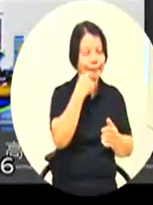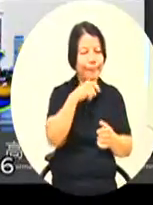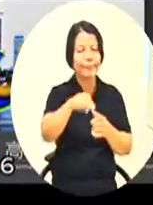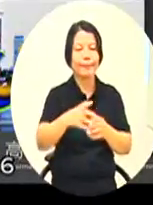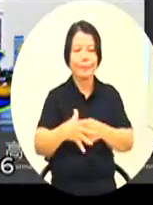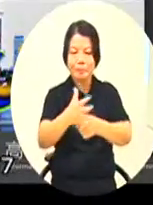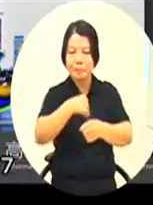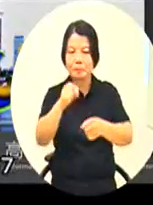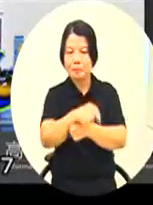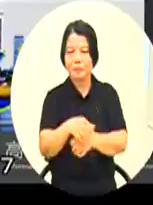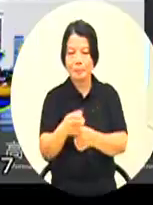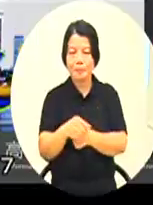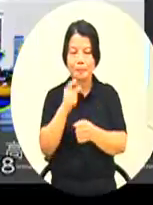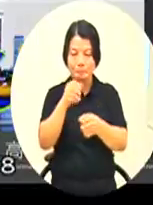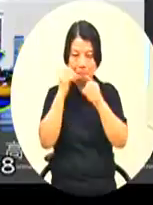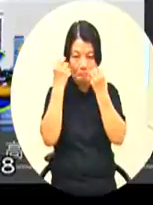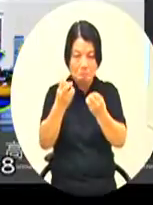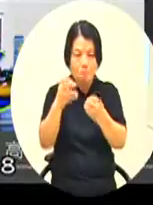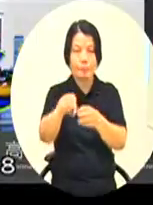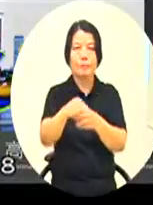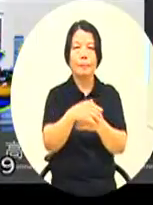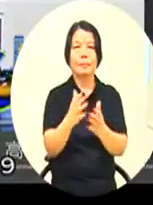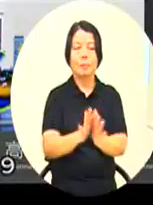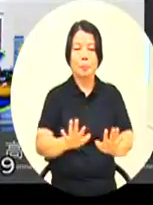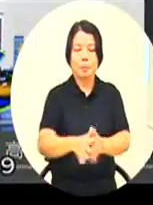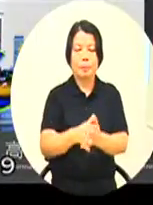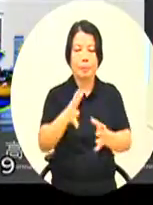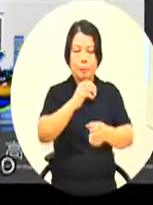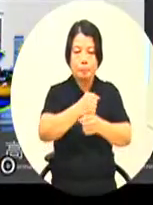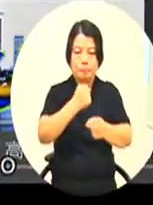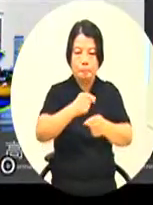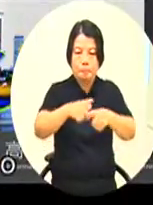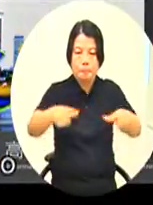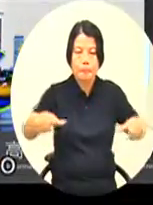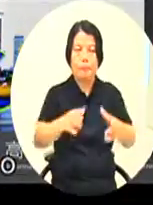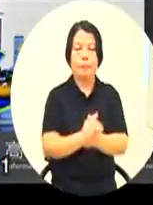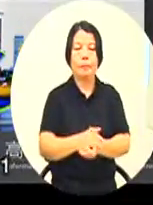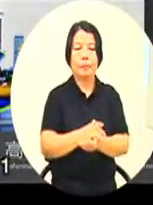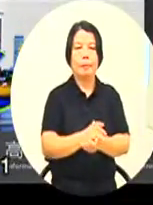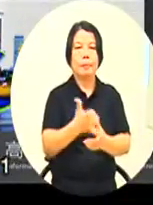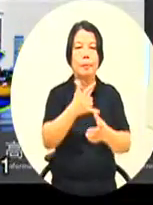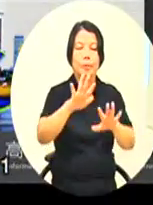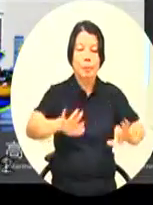国的瞩目。那今年呢，我们扩大办理，我们不只邀请全国的政